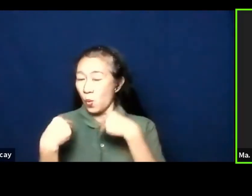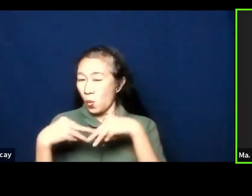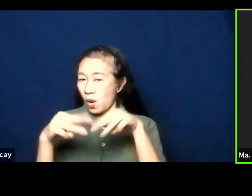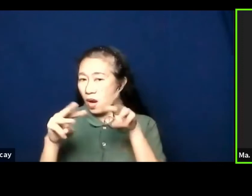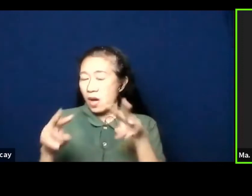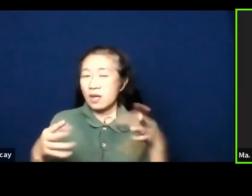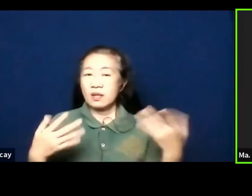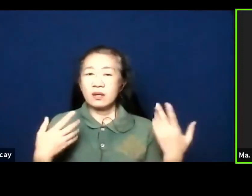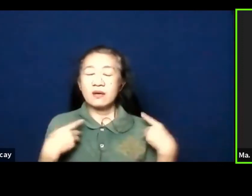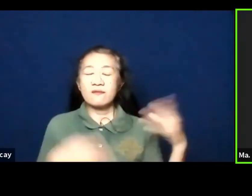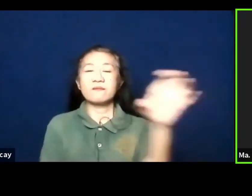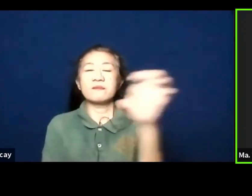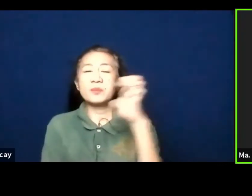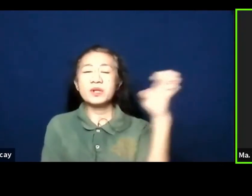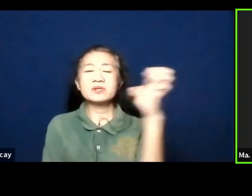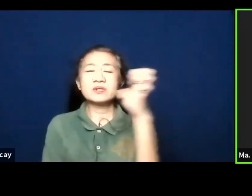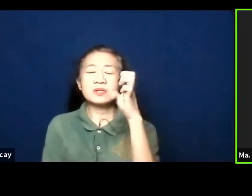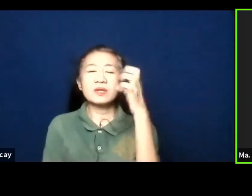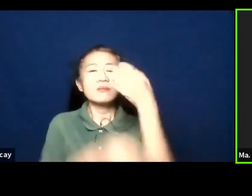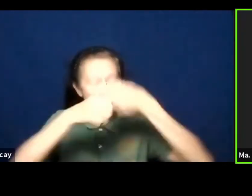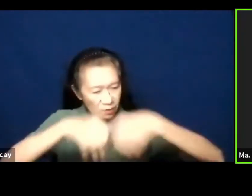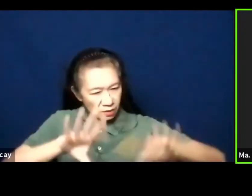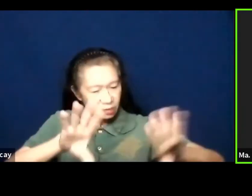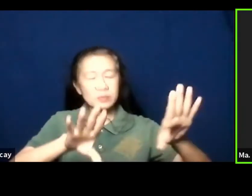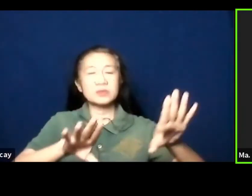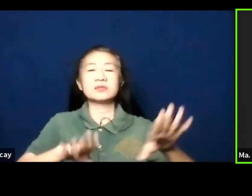may emergency at pagkatapos ng